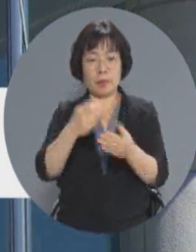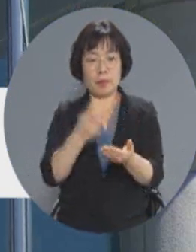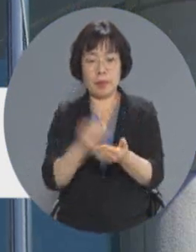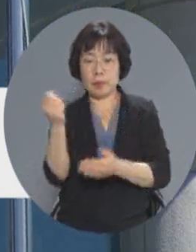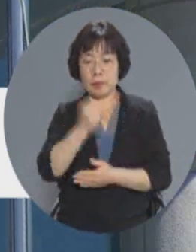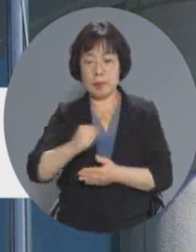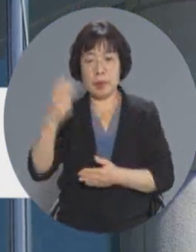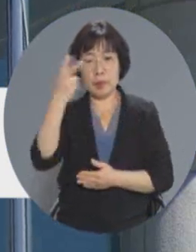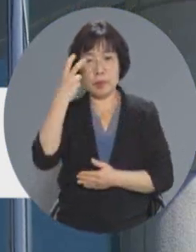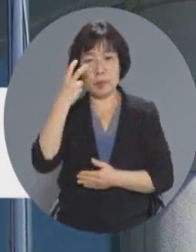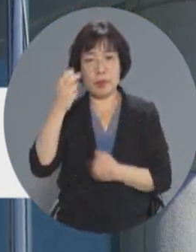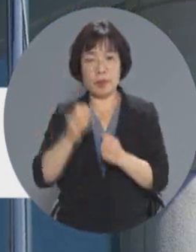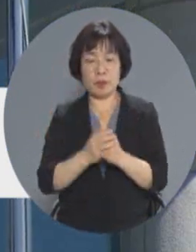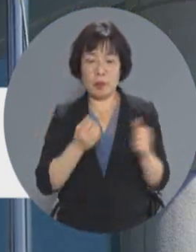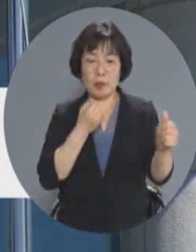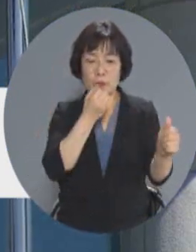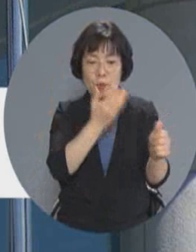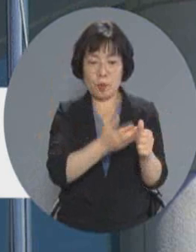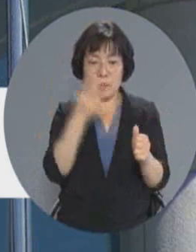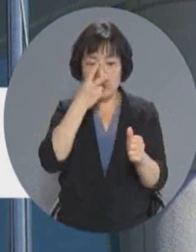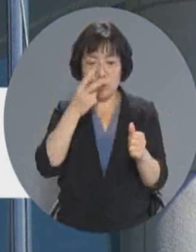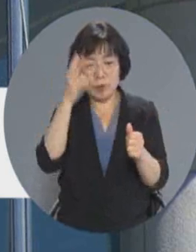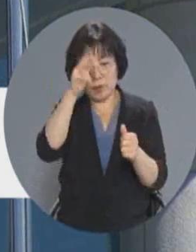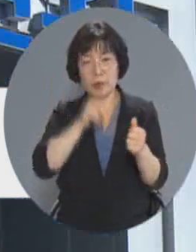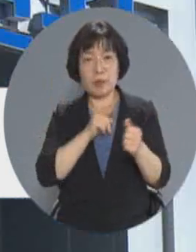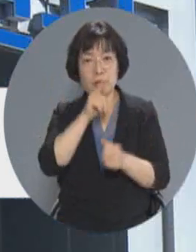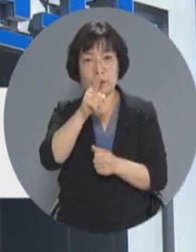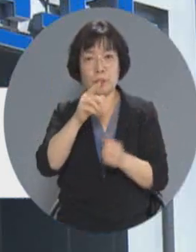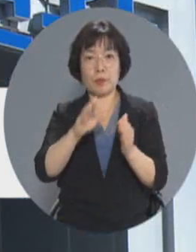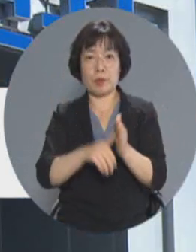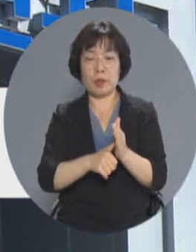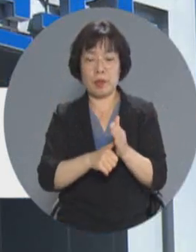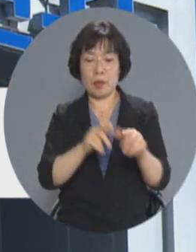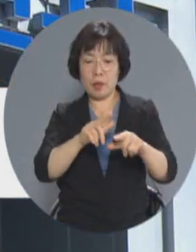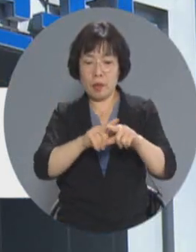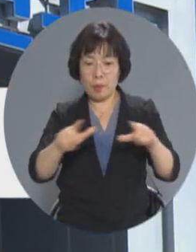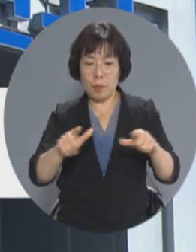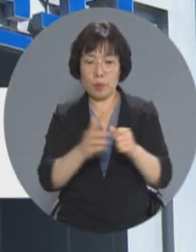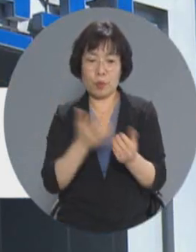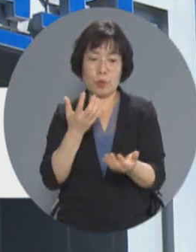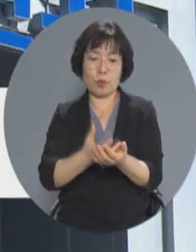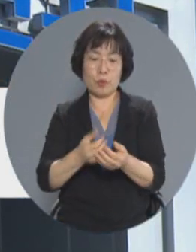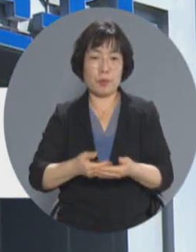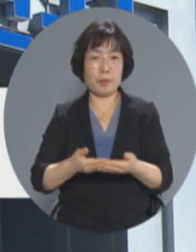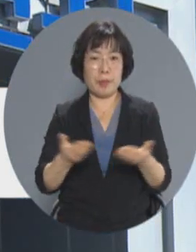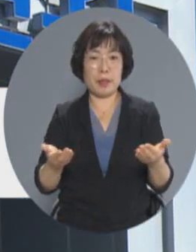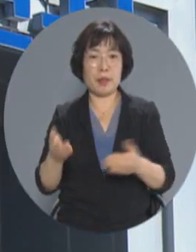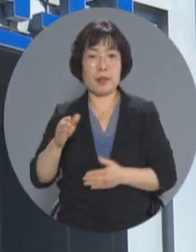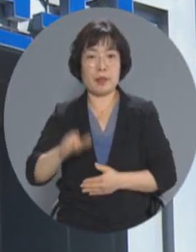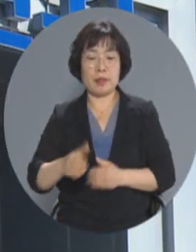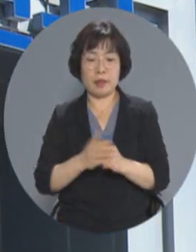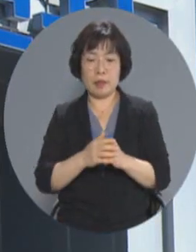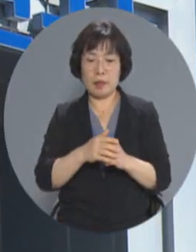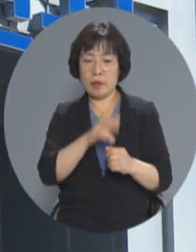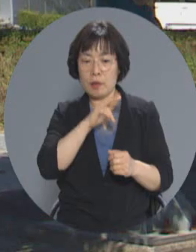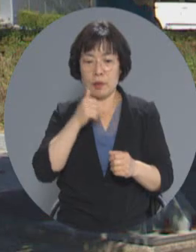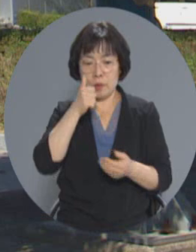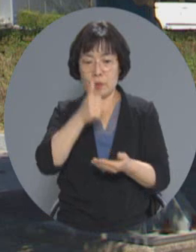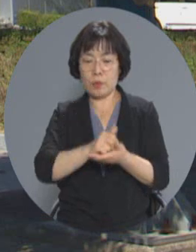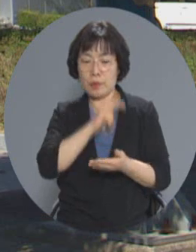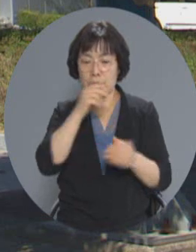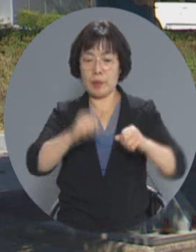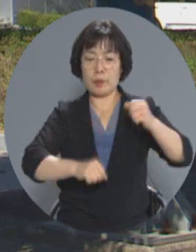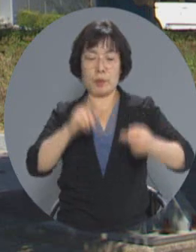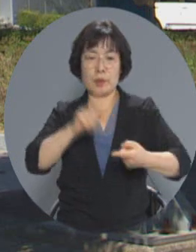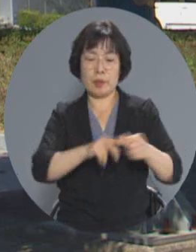등에 대한 조사를 거쳐 고발이나 수사 의뢰가 이루어질 경우 통상적으로 보도자료를 배포하고 있지만 혐의 당사자나 행위에